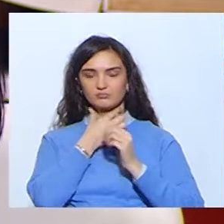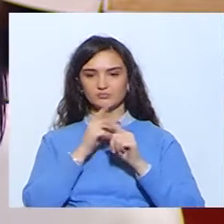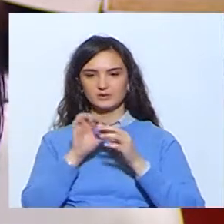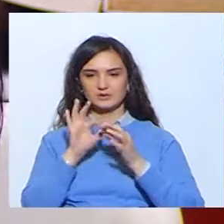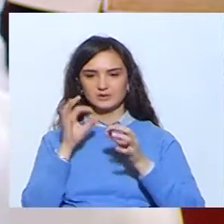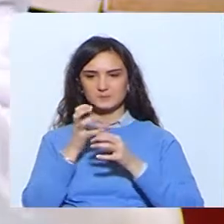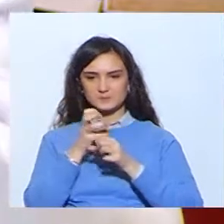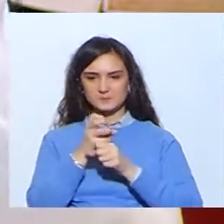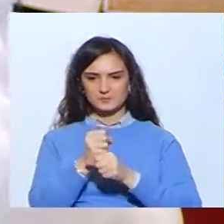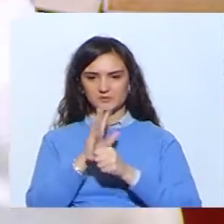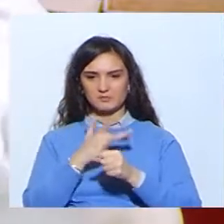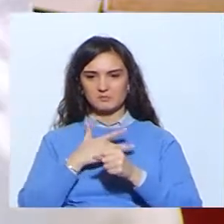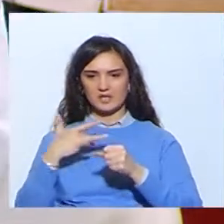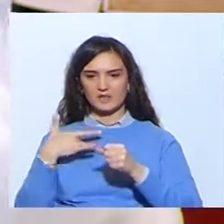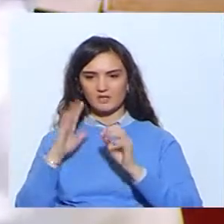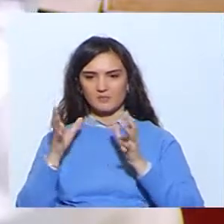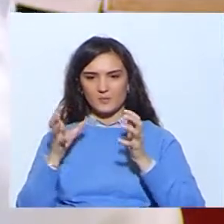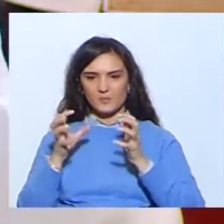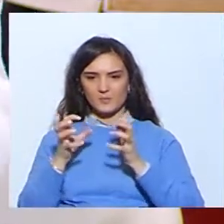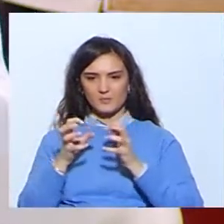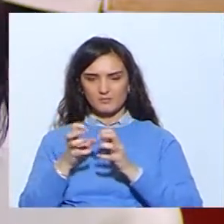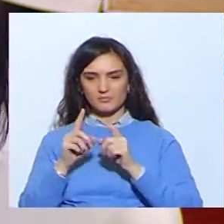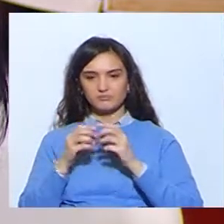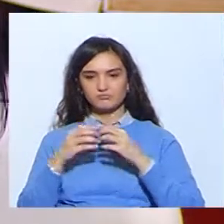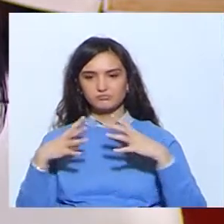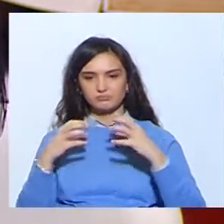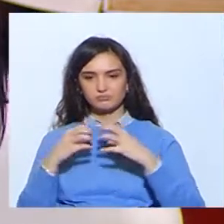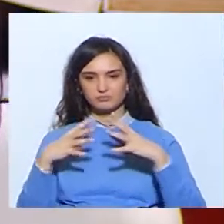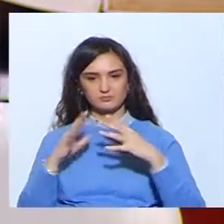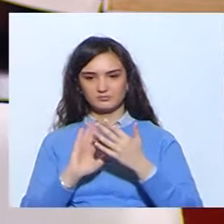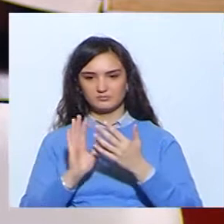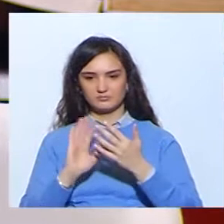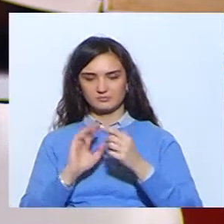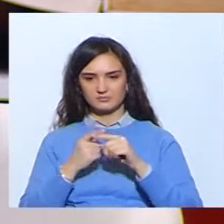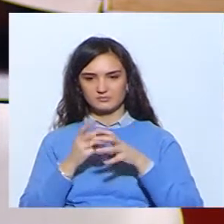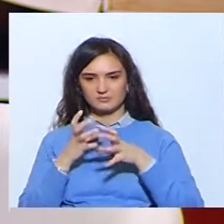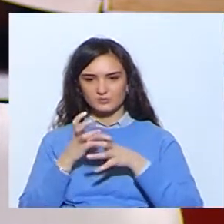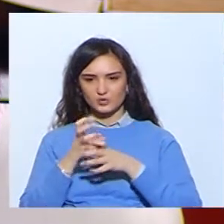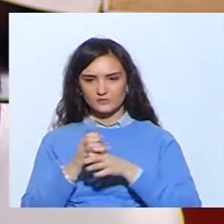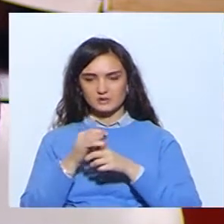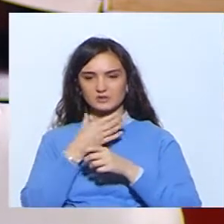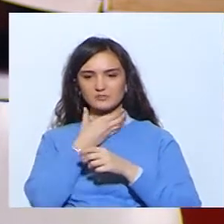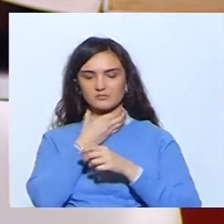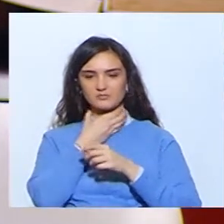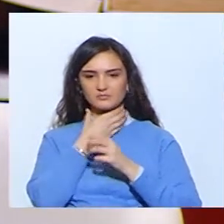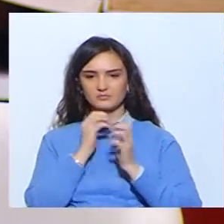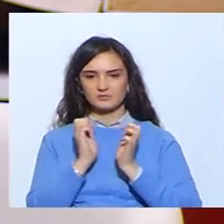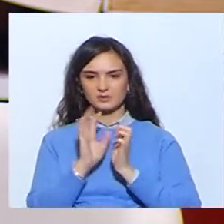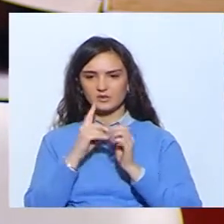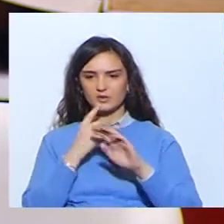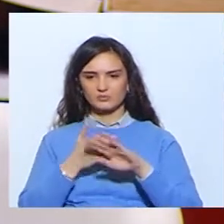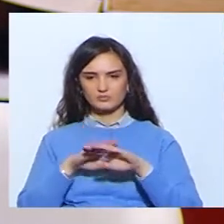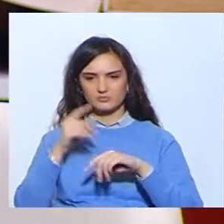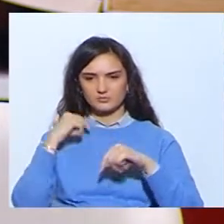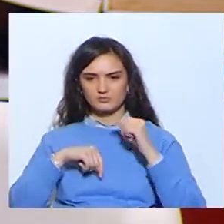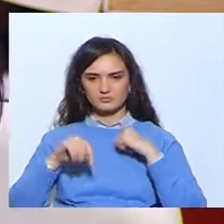სისწარღვები, ფილტვებს გაუჭირდება ადეკვატური გაშლა, რაც იმას ნიშნავს, მოჭყლეტილი სისწარღვიდან სისხლს გაუჭირდება